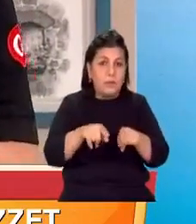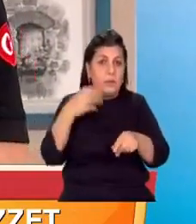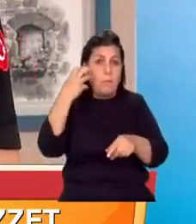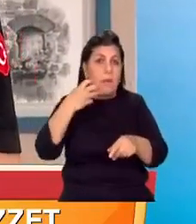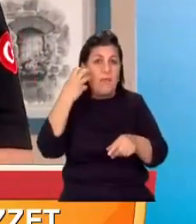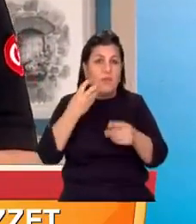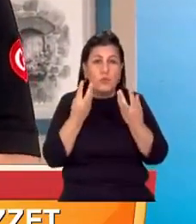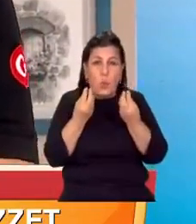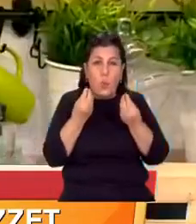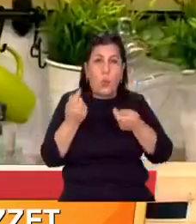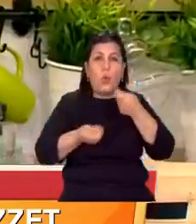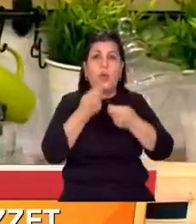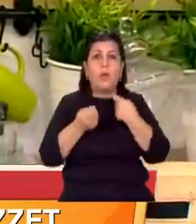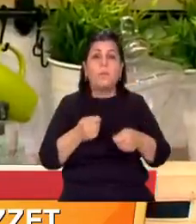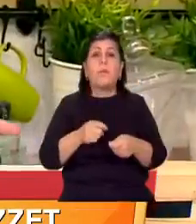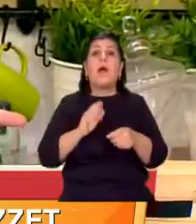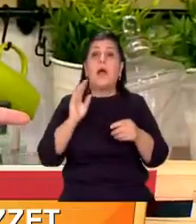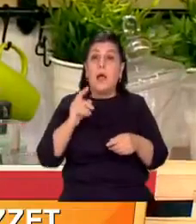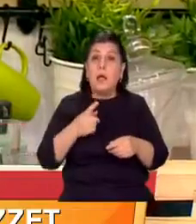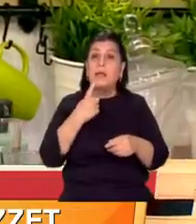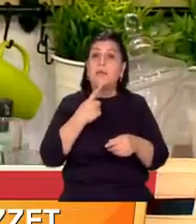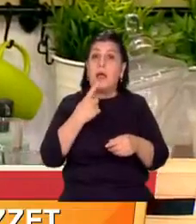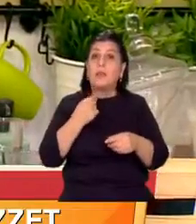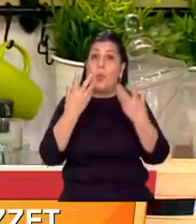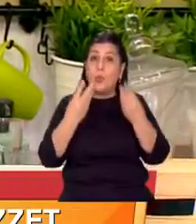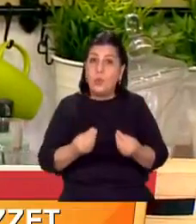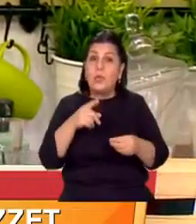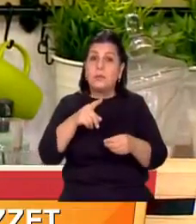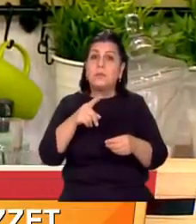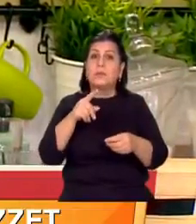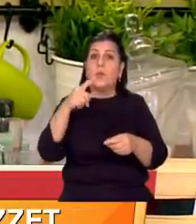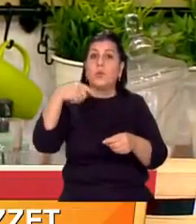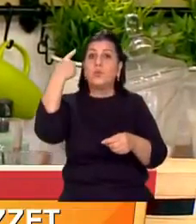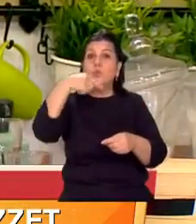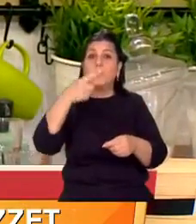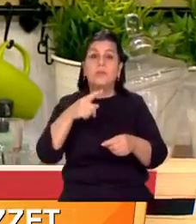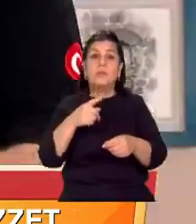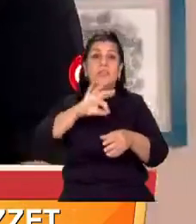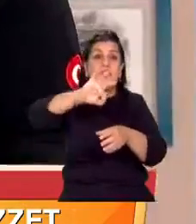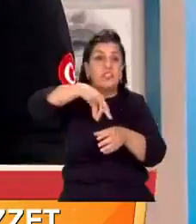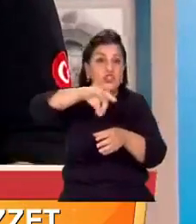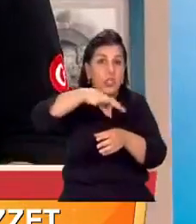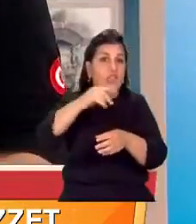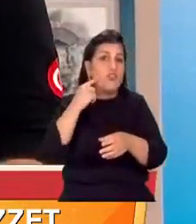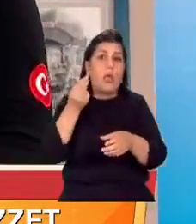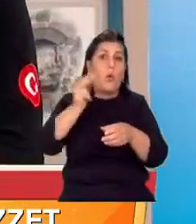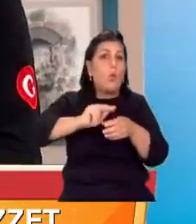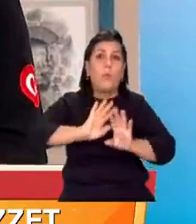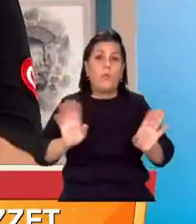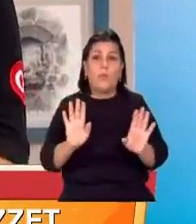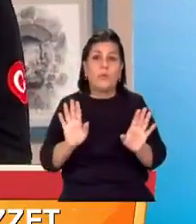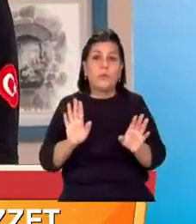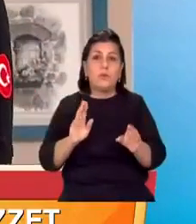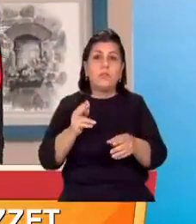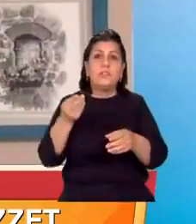gibi meyveleri Çok kullanıyorum olarak kullanılabilir kesinlikle ben normalde işte Çayda Şeker de yani çay kahve falan da şeker kullanıyorum